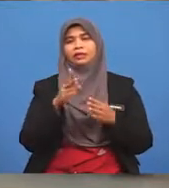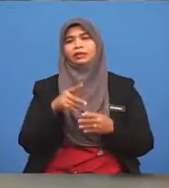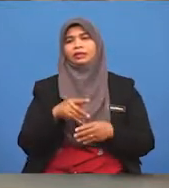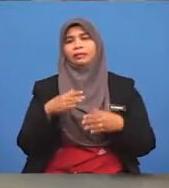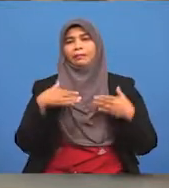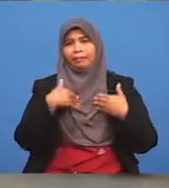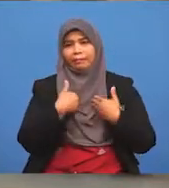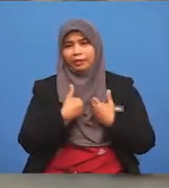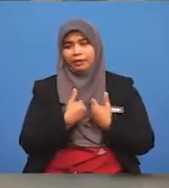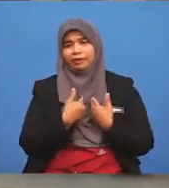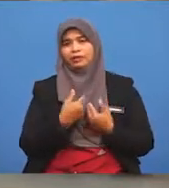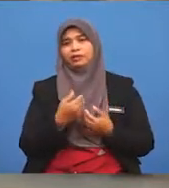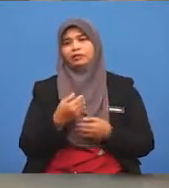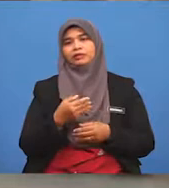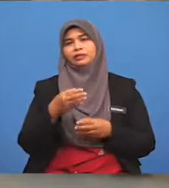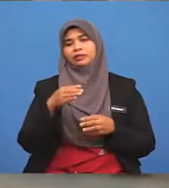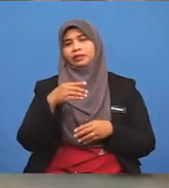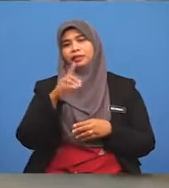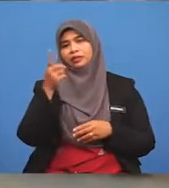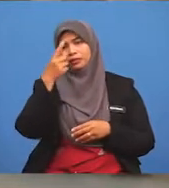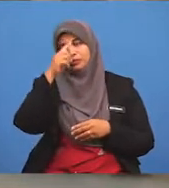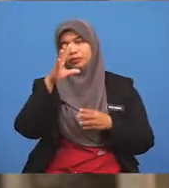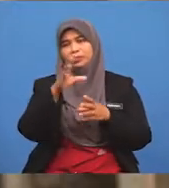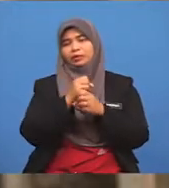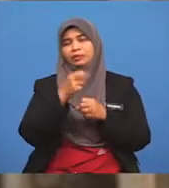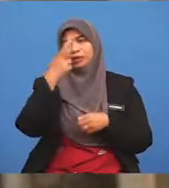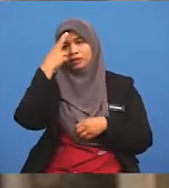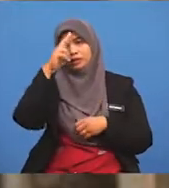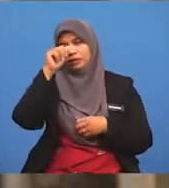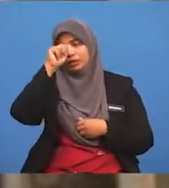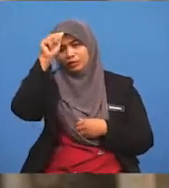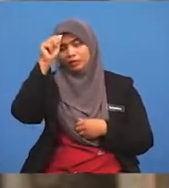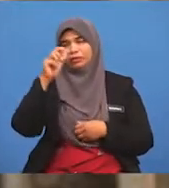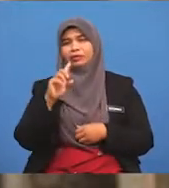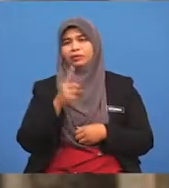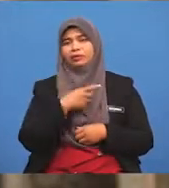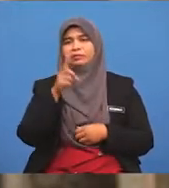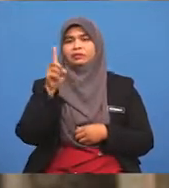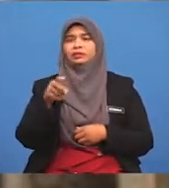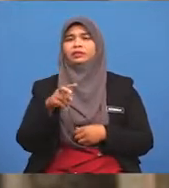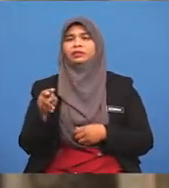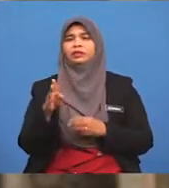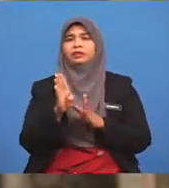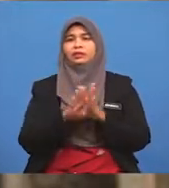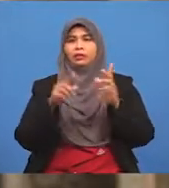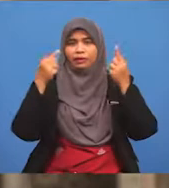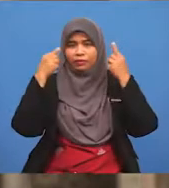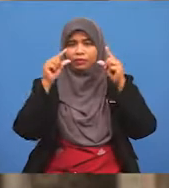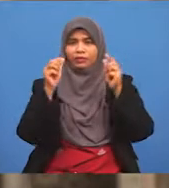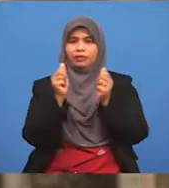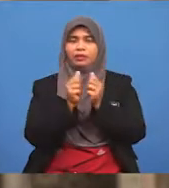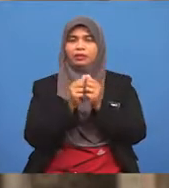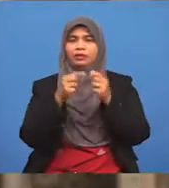semata-mata untuk mendapatkan keredaan Allah. Kita hendaklah berguru dengan guru yang faqih dan